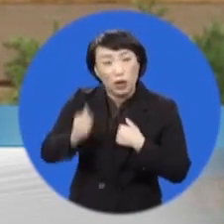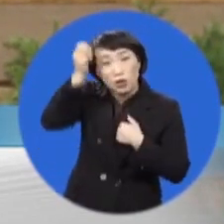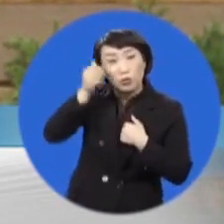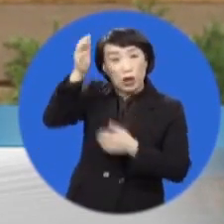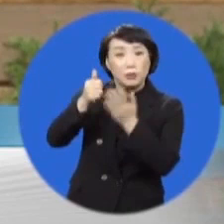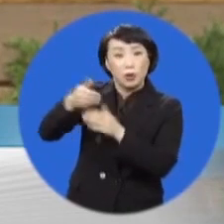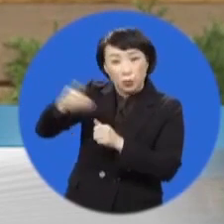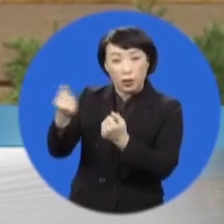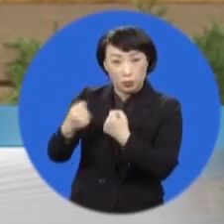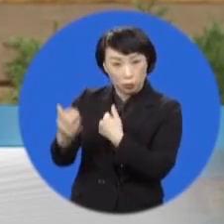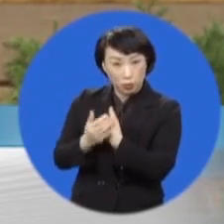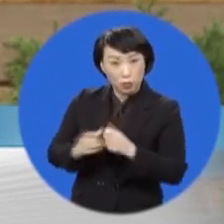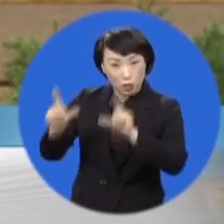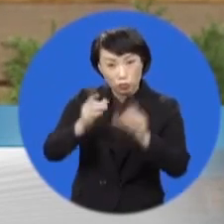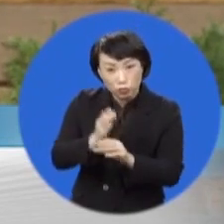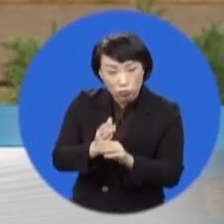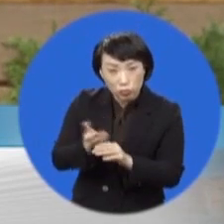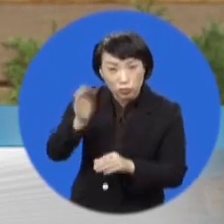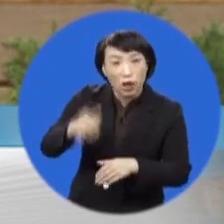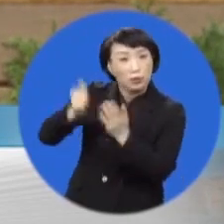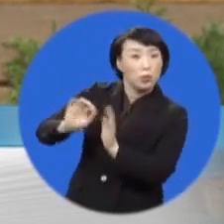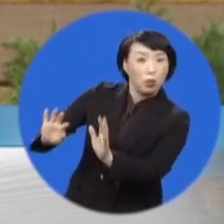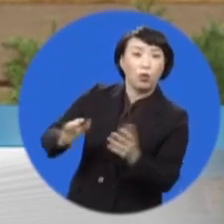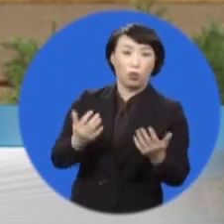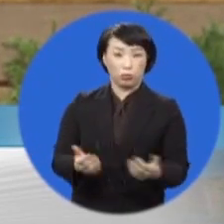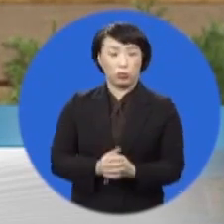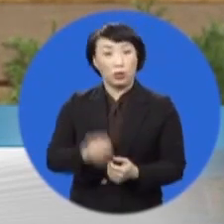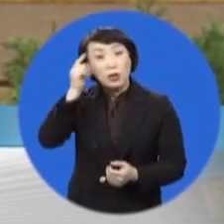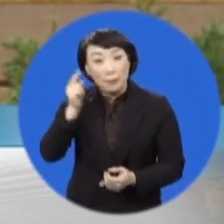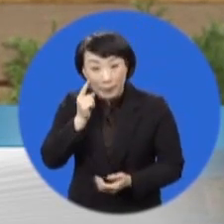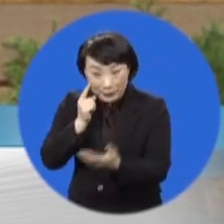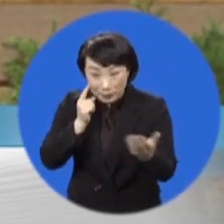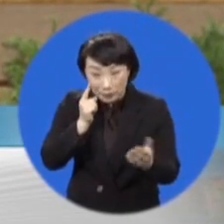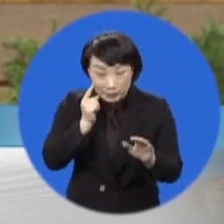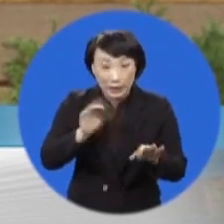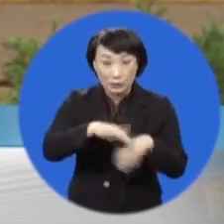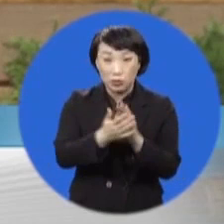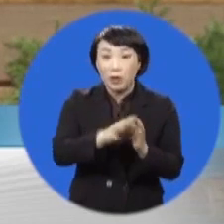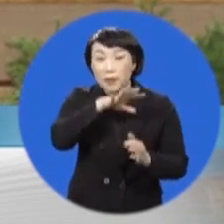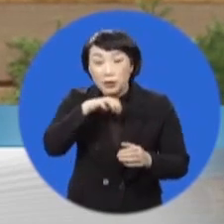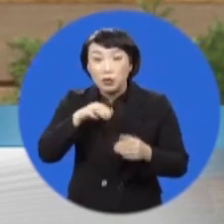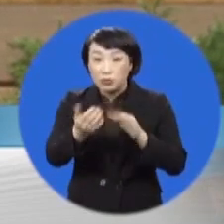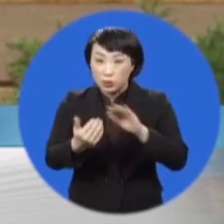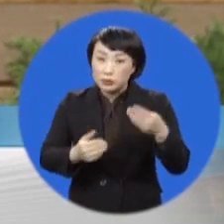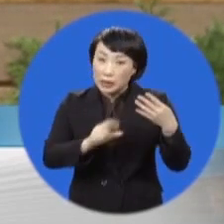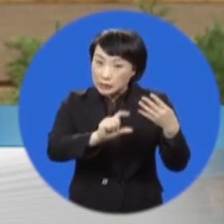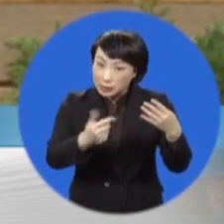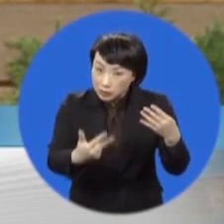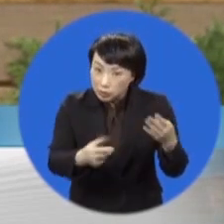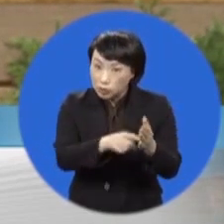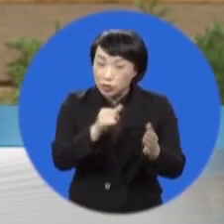힘으로 삽니다 그래서 잘 들어봐 배도 로 좀더 사장 직제 되도